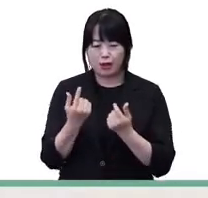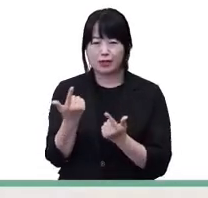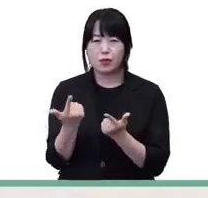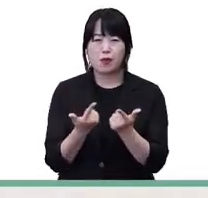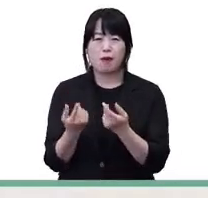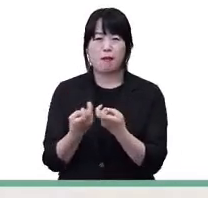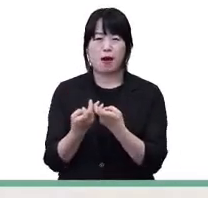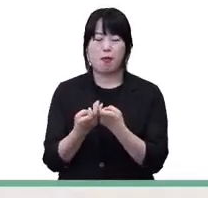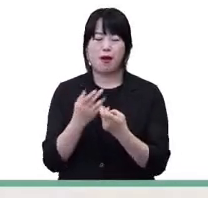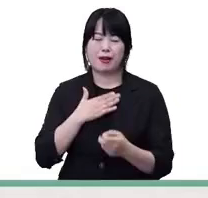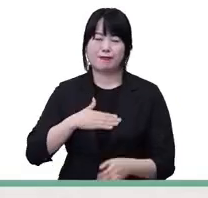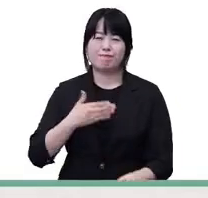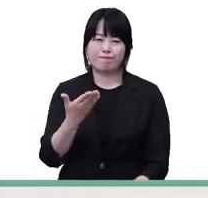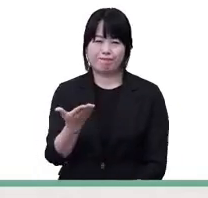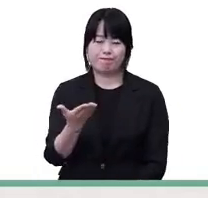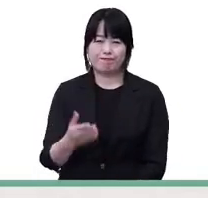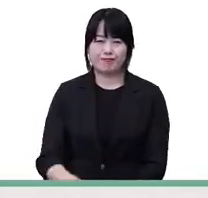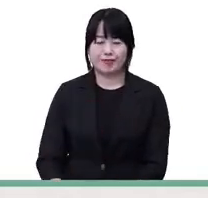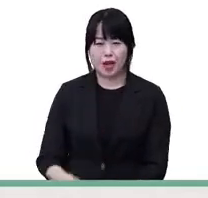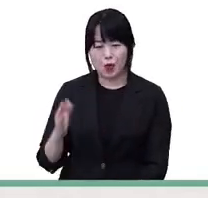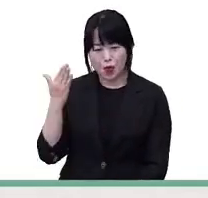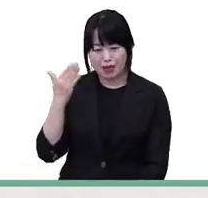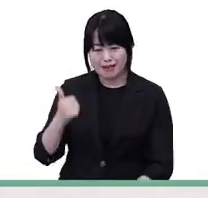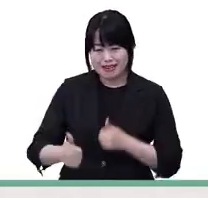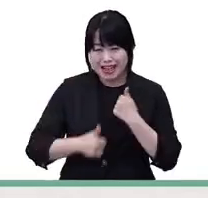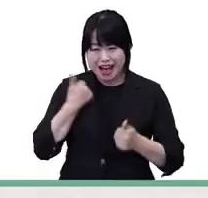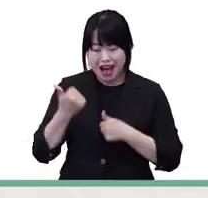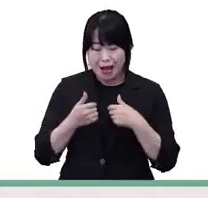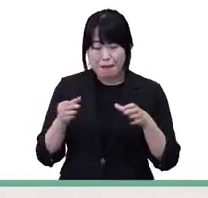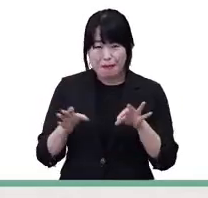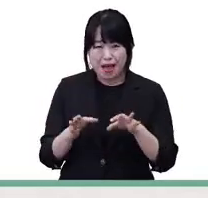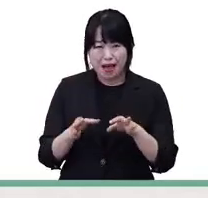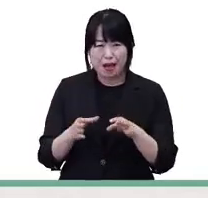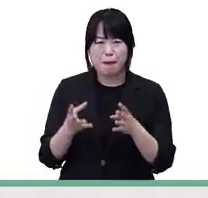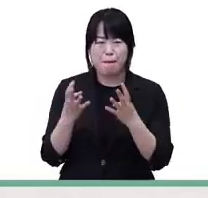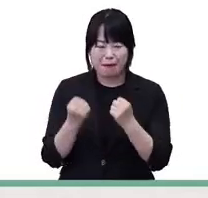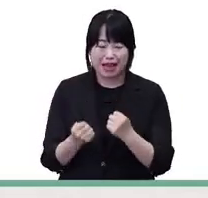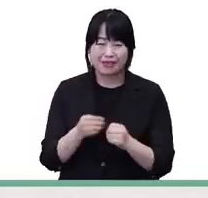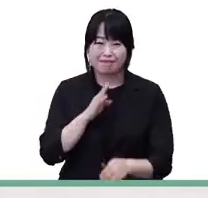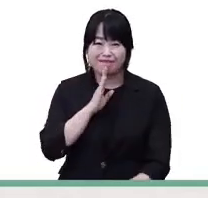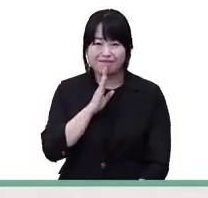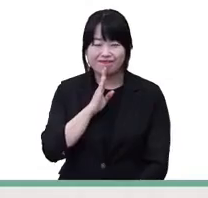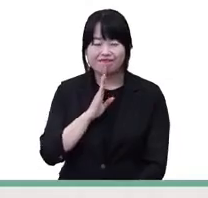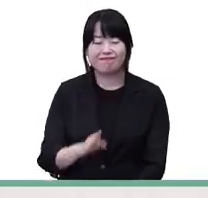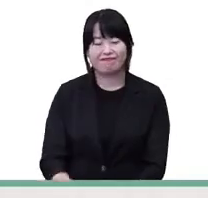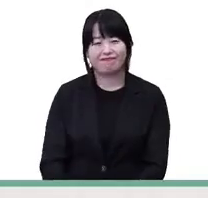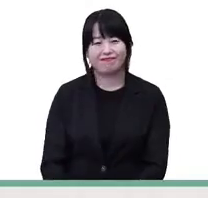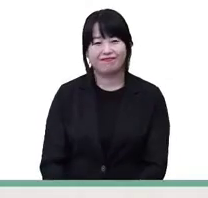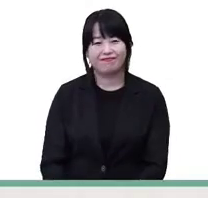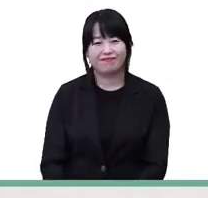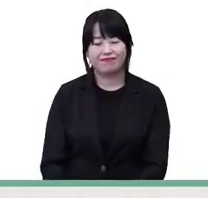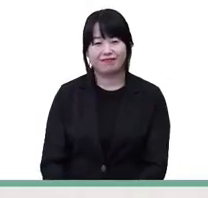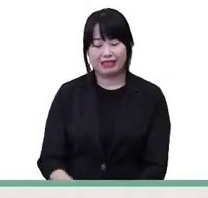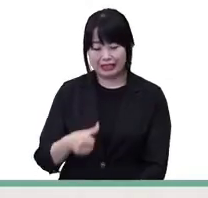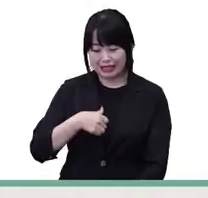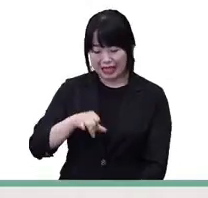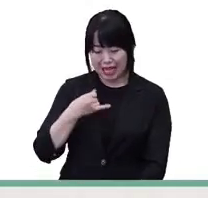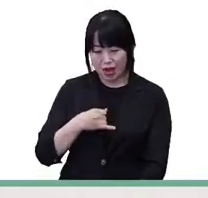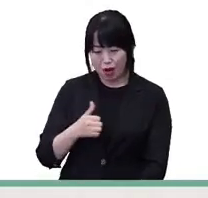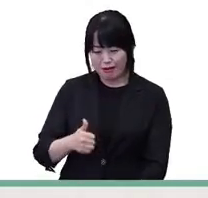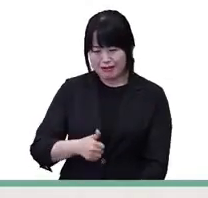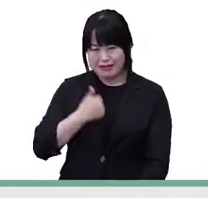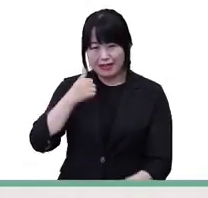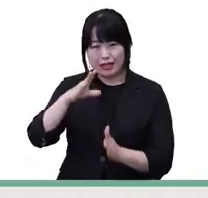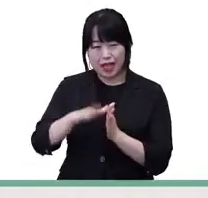돼요. 요새는 거의 정말 분노의 시기라고 하죠. 적절한 분노 조절을 이제 아이에게 어떻게